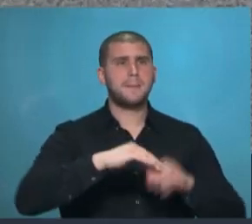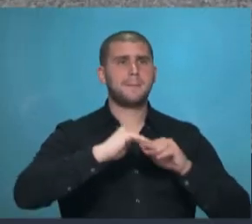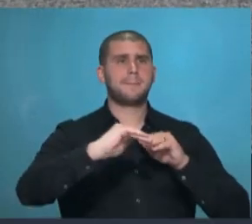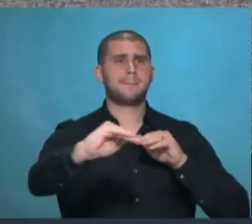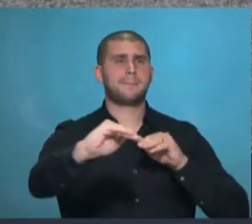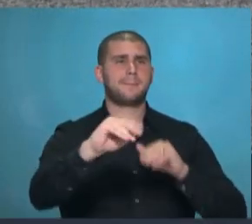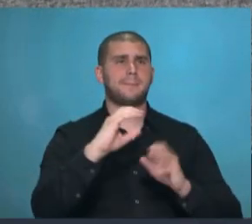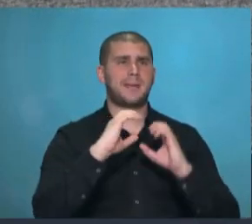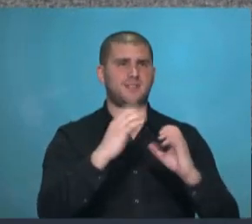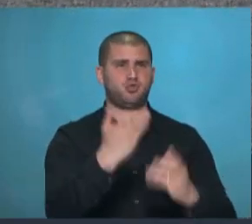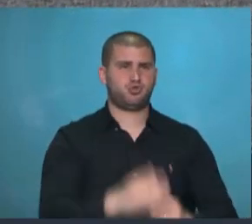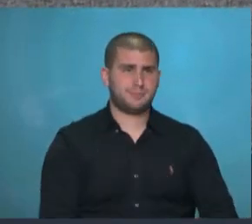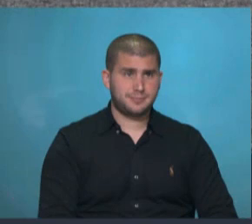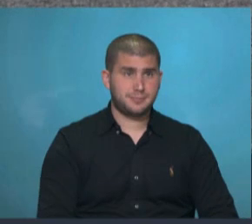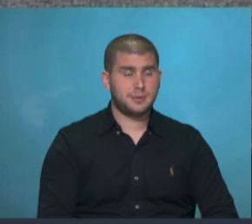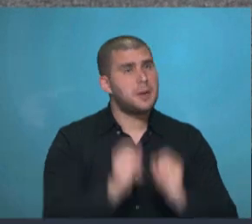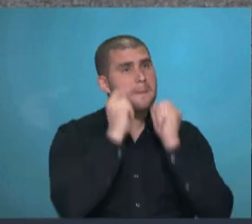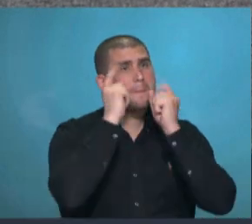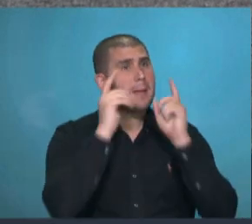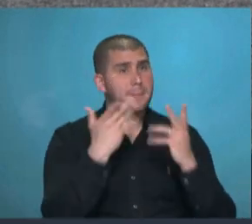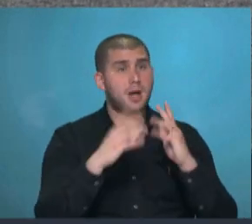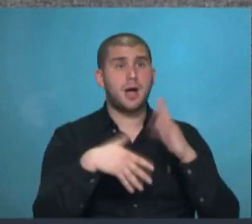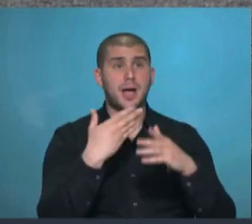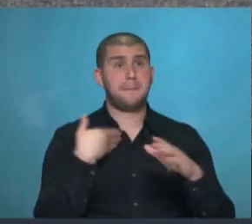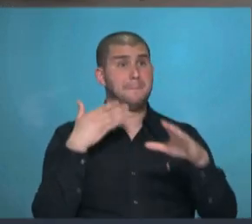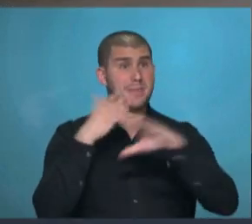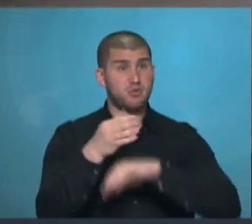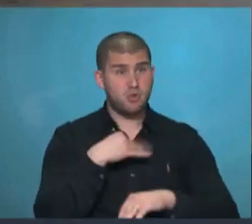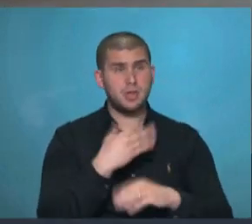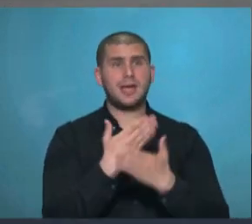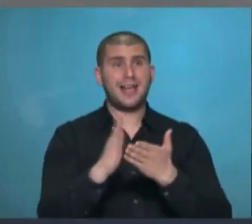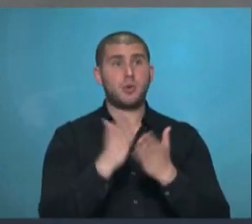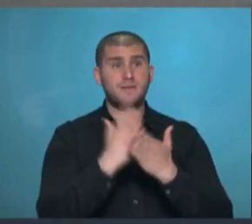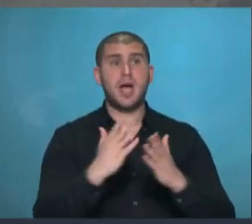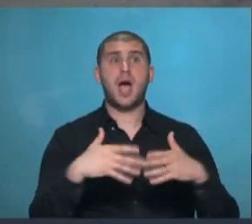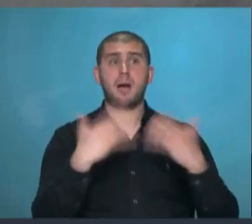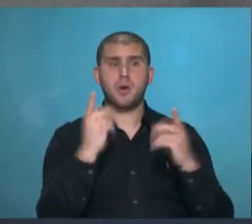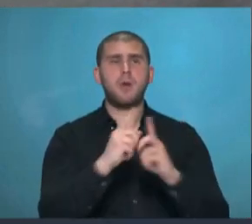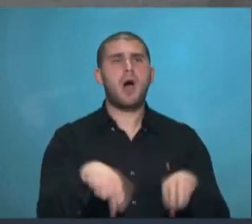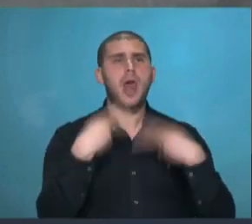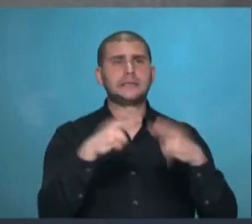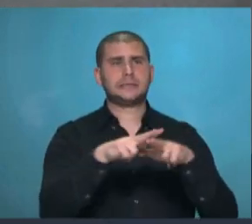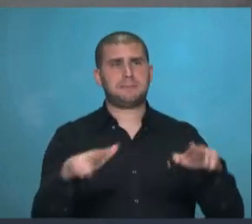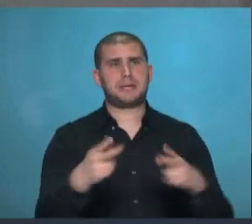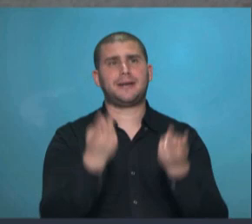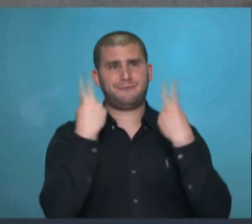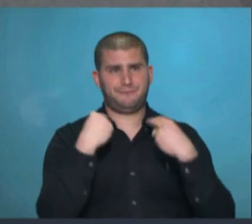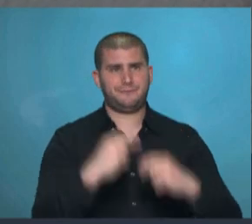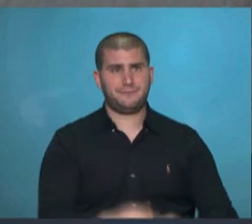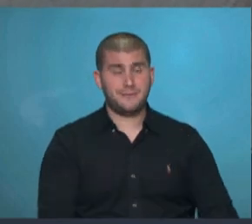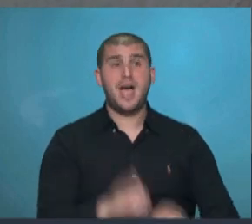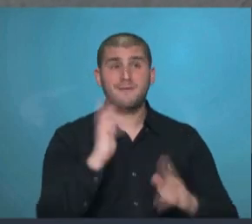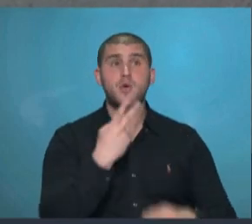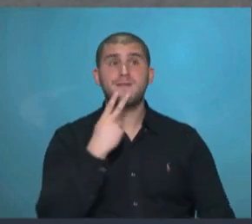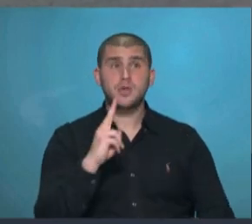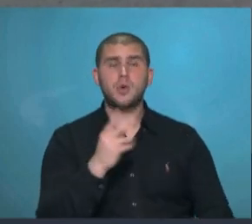המדובר. ואיזה פלא, לאחר פנייתנו החלו כבר הבוקר בהחזרת המצב לקדמותו, ואף הבטיחו